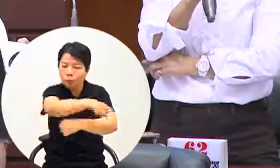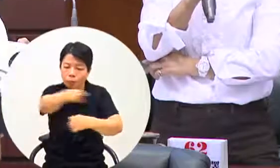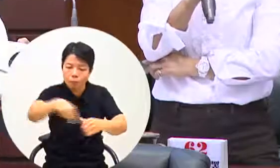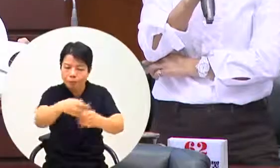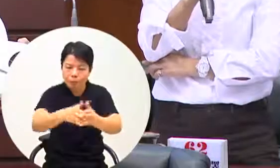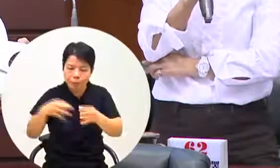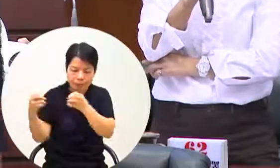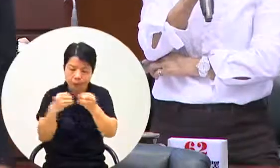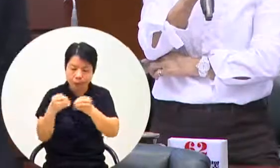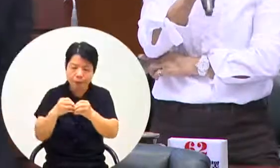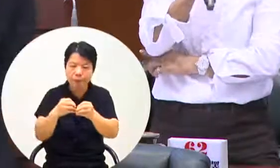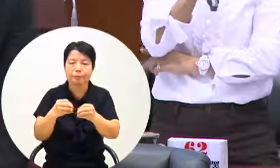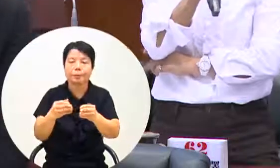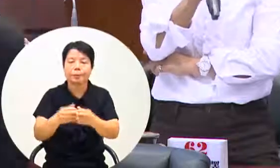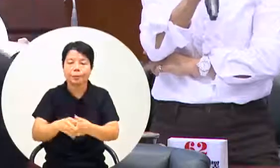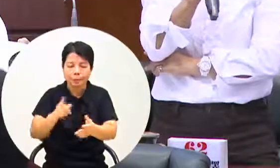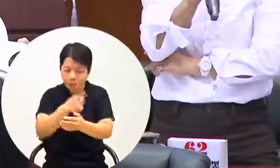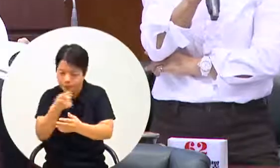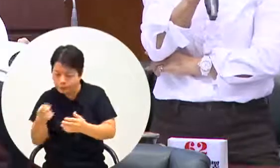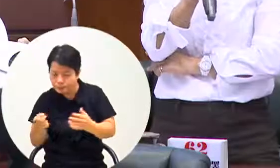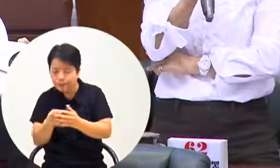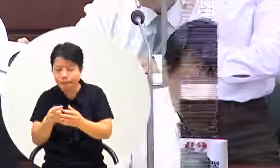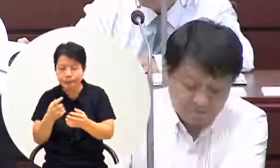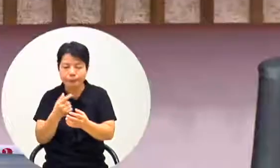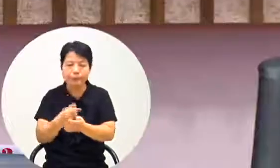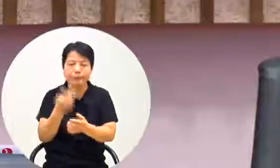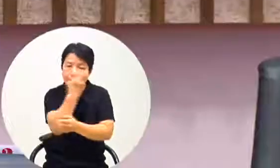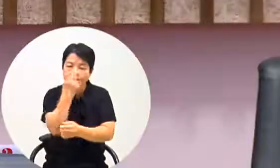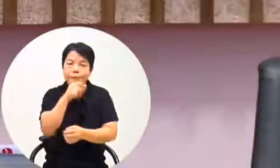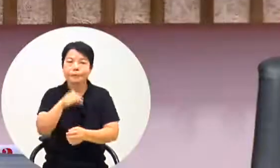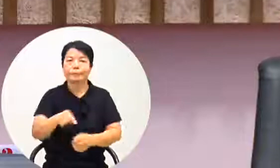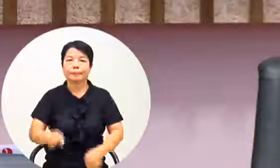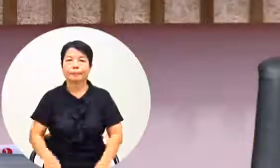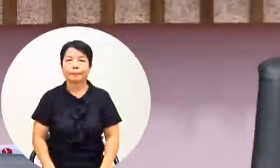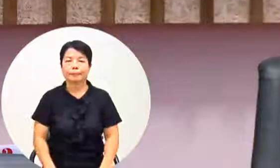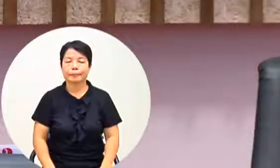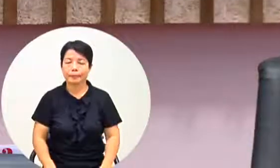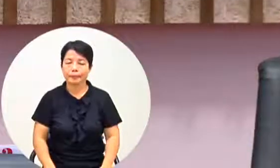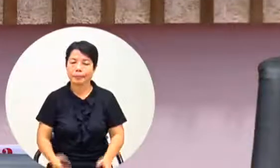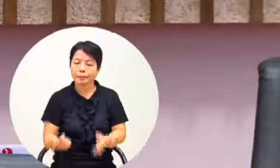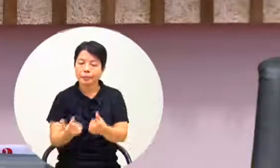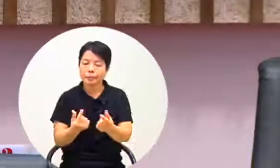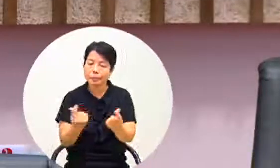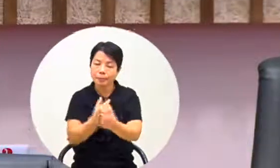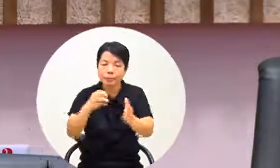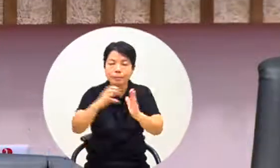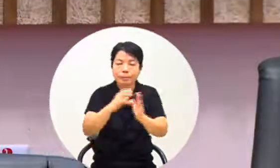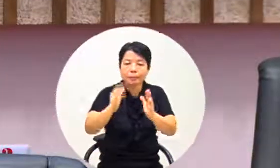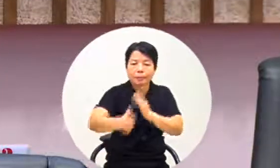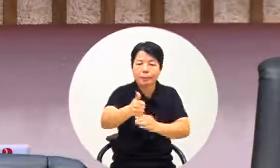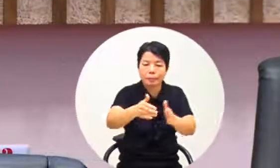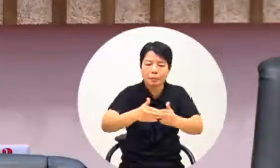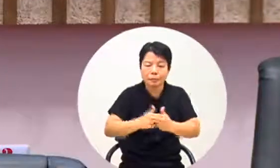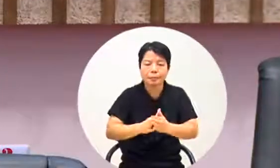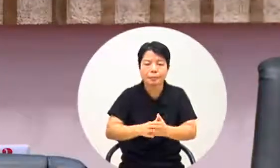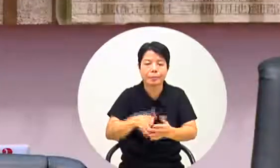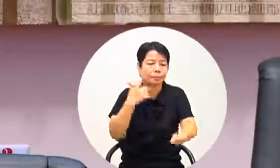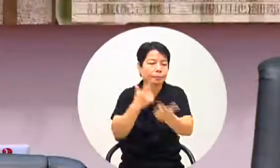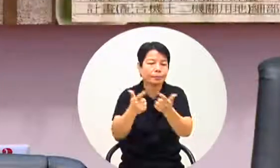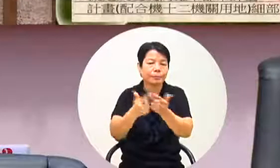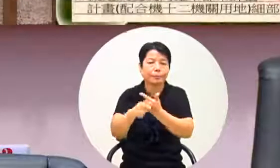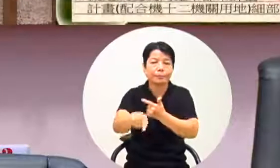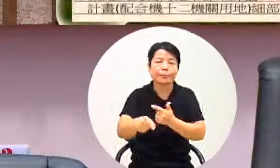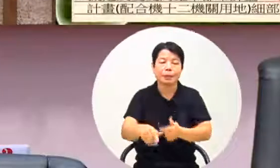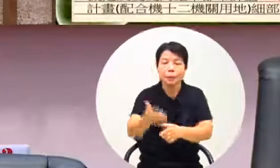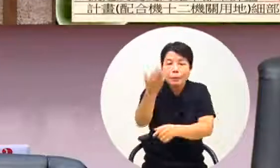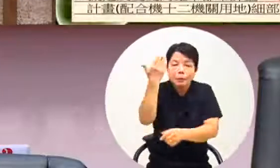逐一审查嘛，哈。好，谢谢局长哦。其实这个就像刚局长讲了， 是不合时宜了哈，就当初的跟